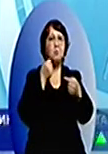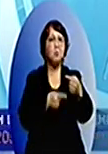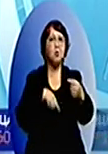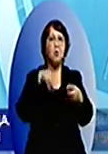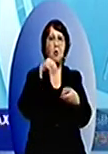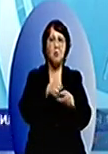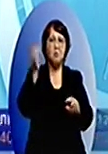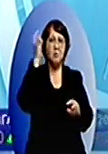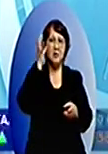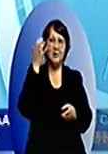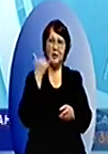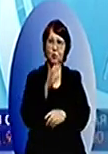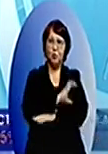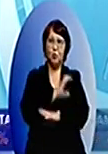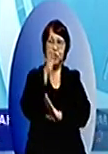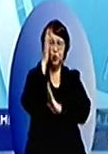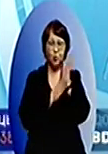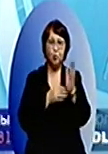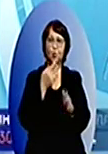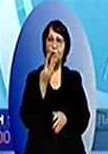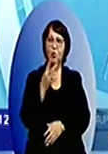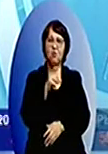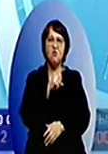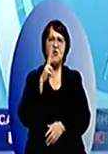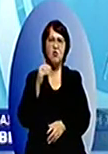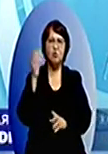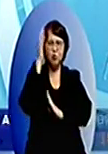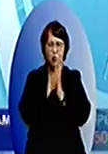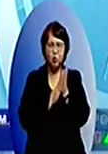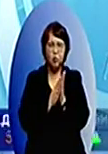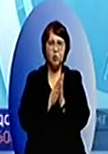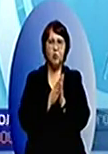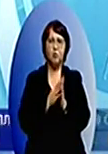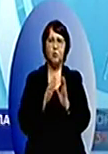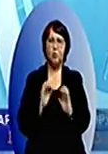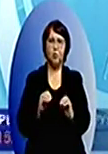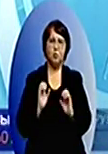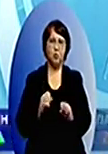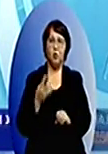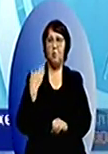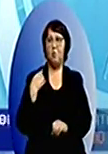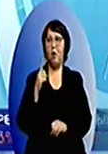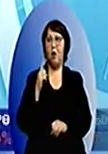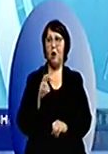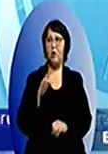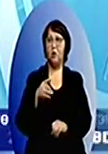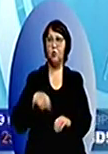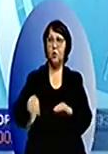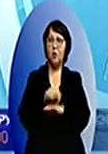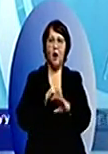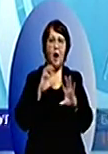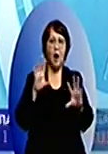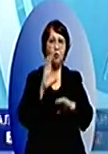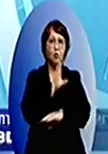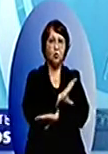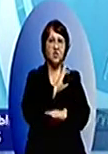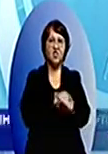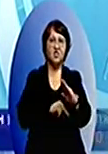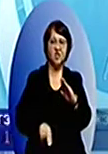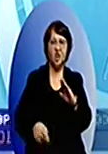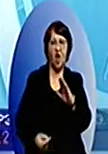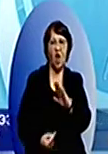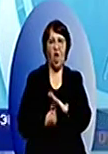ээлжийн шүүн орой болтлоо хичээлэхэр болоод байгааг холбогдох албаныхан хэллээ. Өнгөрсөн хавар дүүргийн хэмжээнд 10 орчим сургууль цэцэрлэгийн шав тавьсан ч зарим газарт